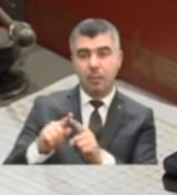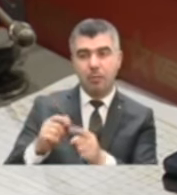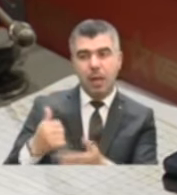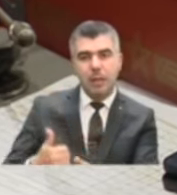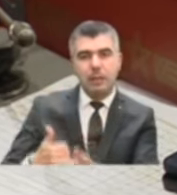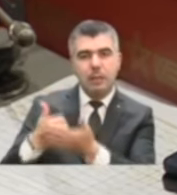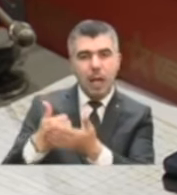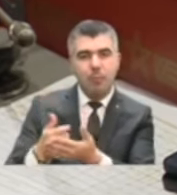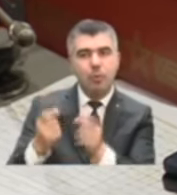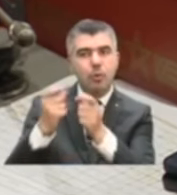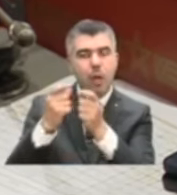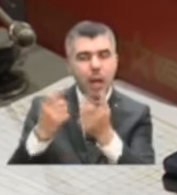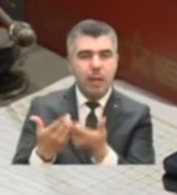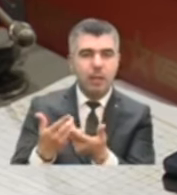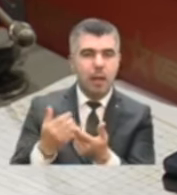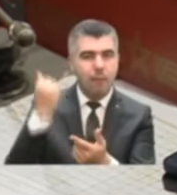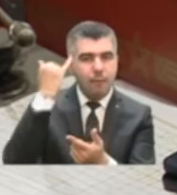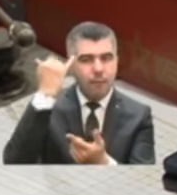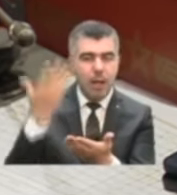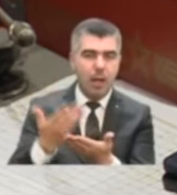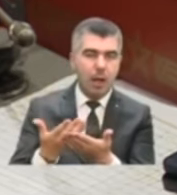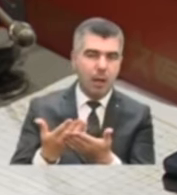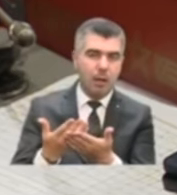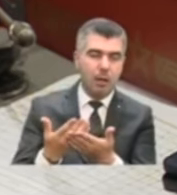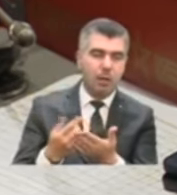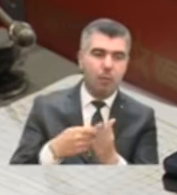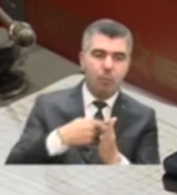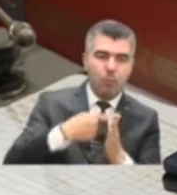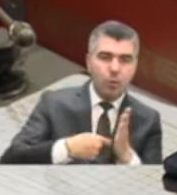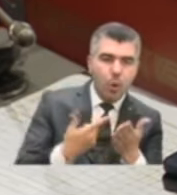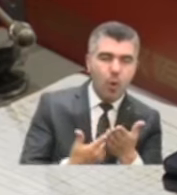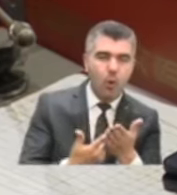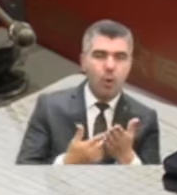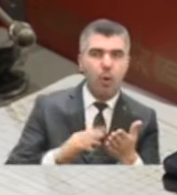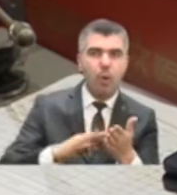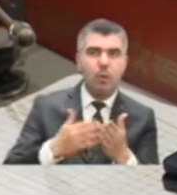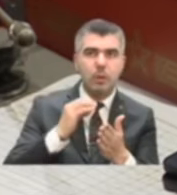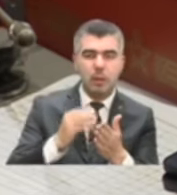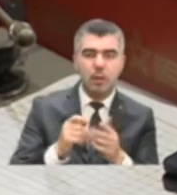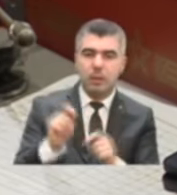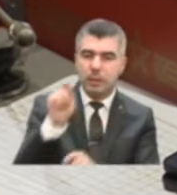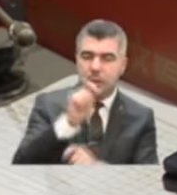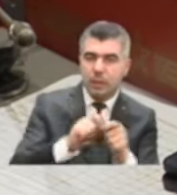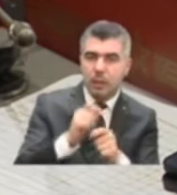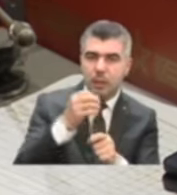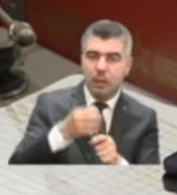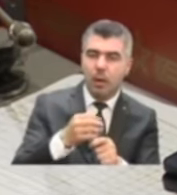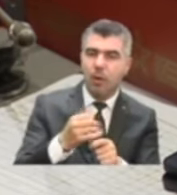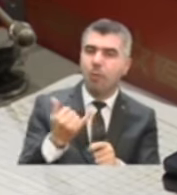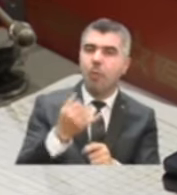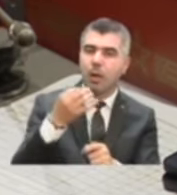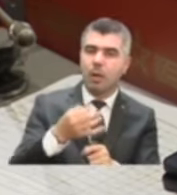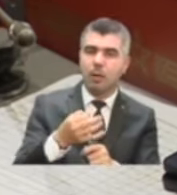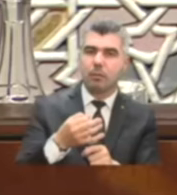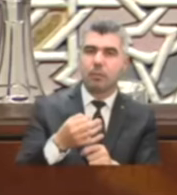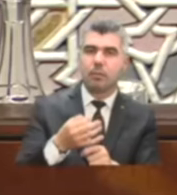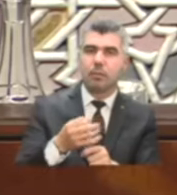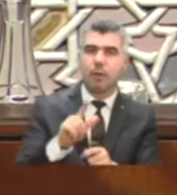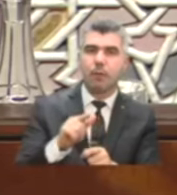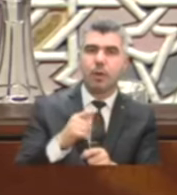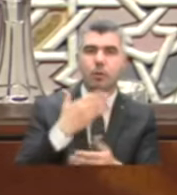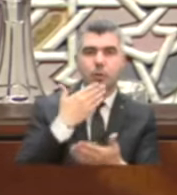غير باش يدير مقاولات، البعض ينتظر منا يعني تكون هناك فرص حتى في المجال ديال الصناعه الثقافيه. لهذا هنا الشعب شكرا السيد